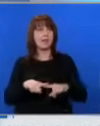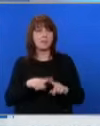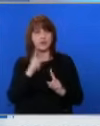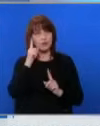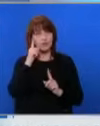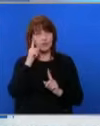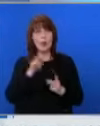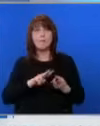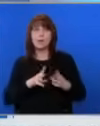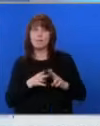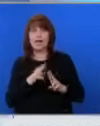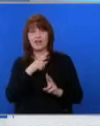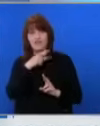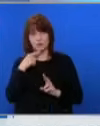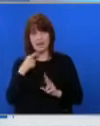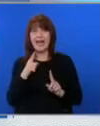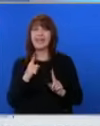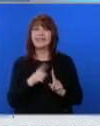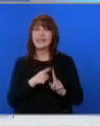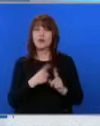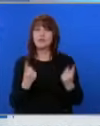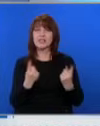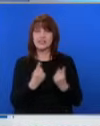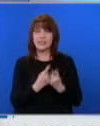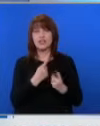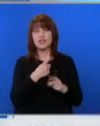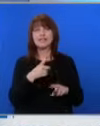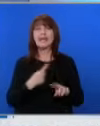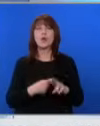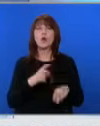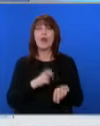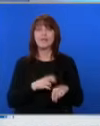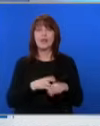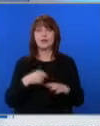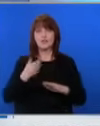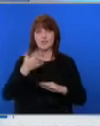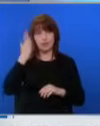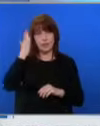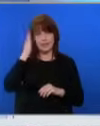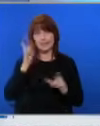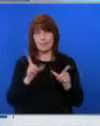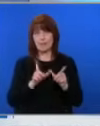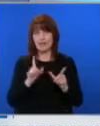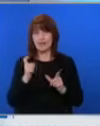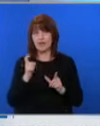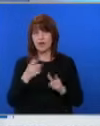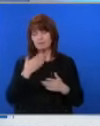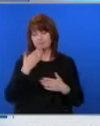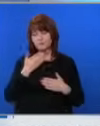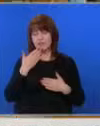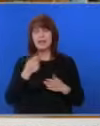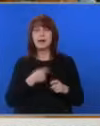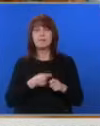означава промяна и в Русия. Тихановска се срещна с премиера Николай Денков и външния министър Мария Габриел, както изнесе лекция пред